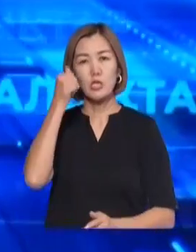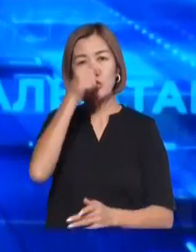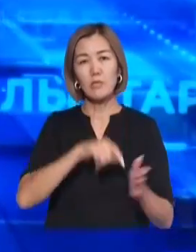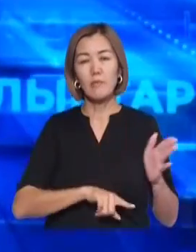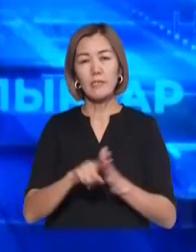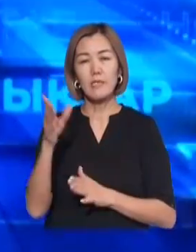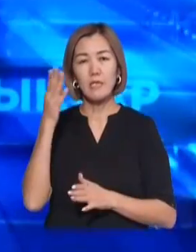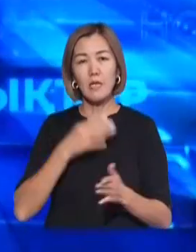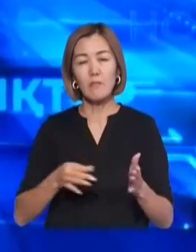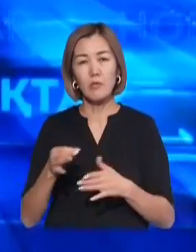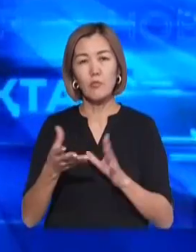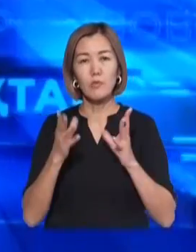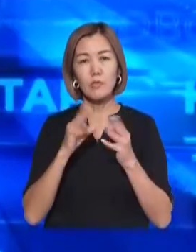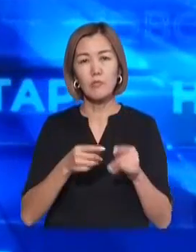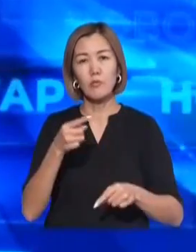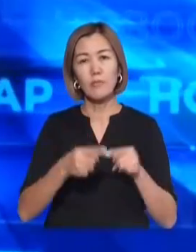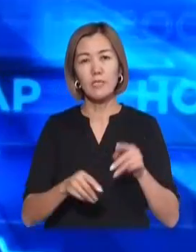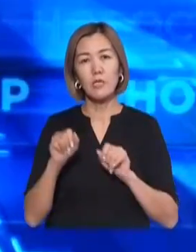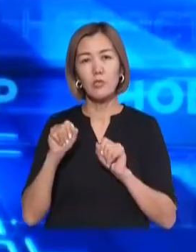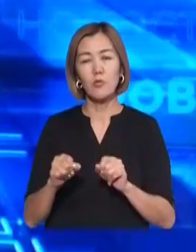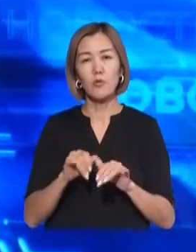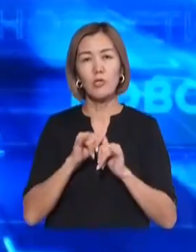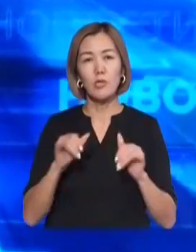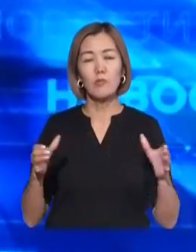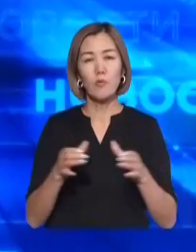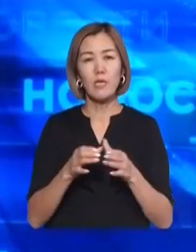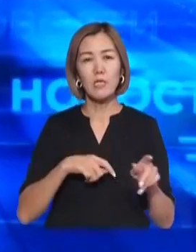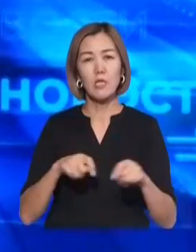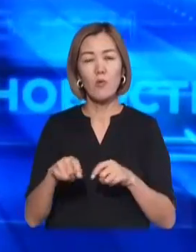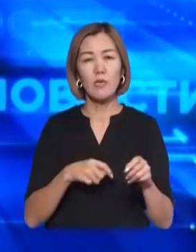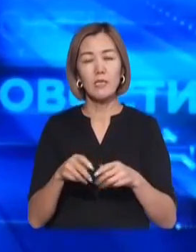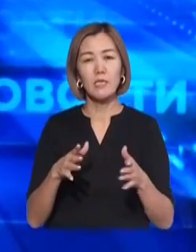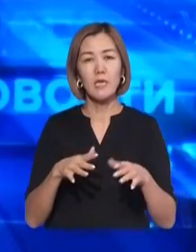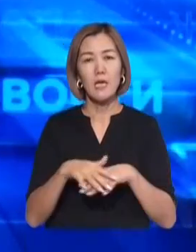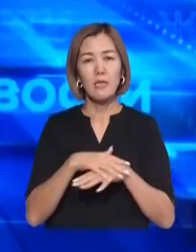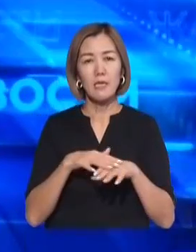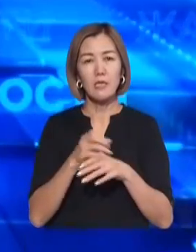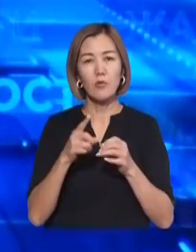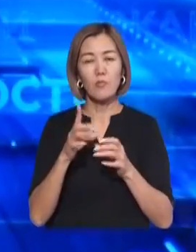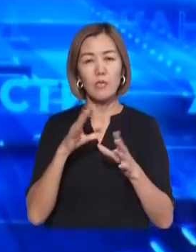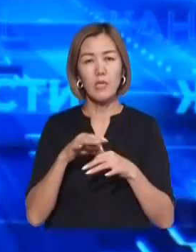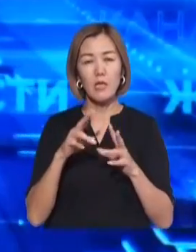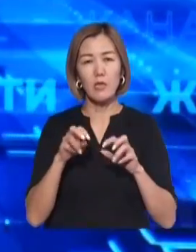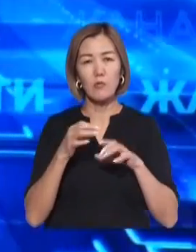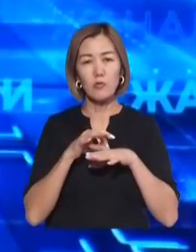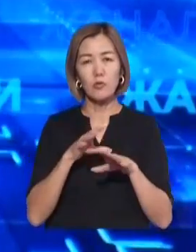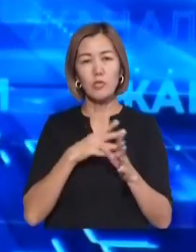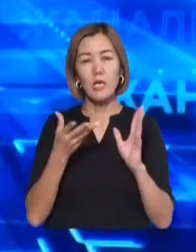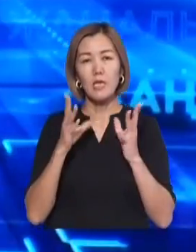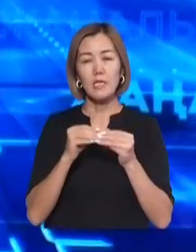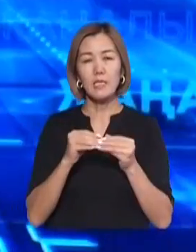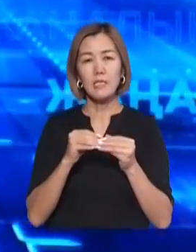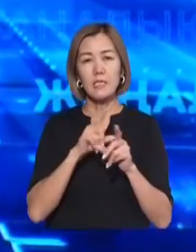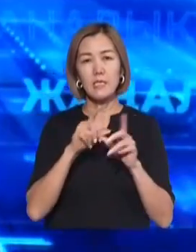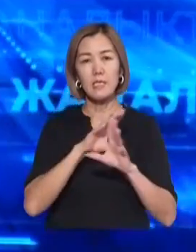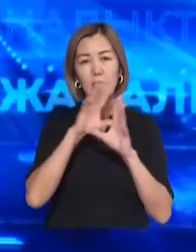Жыл басынан бері Алматы облысы бойынша бәсекелестікті қорғау және дамыту агенттігі тауар нарығына 11 талдау жүргізді. Нәтижесінде зерттелген